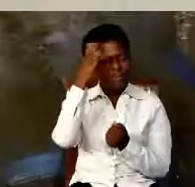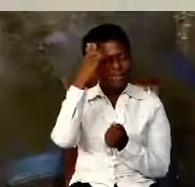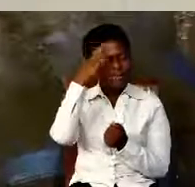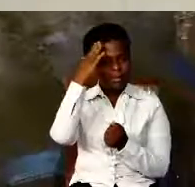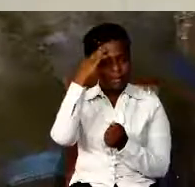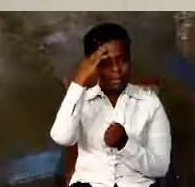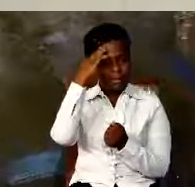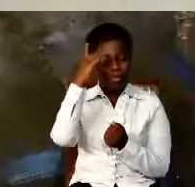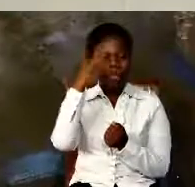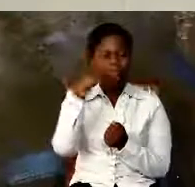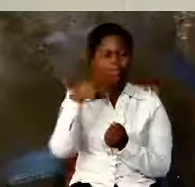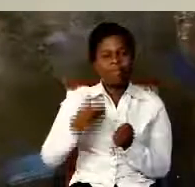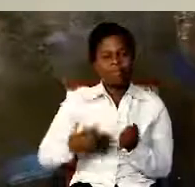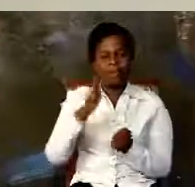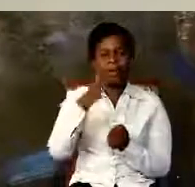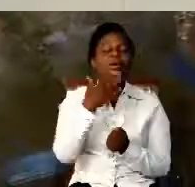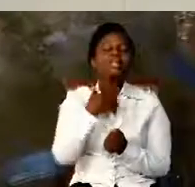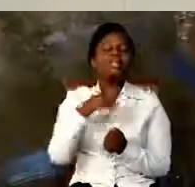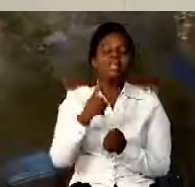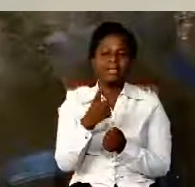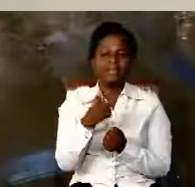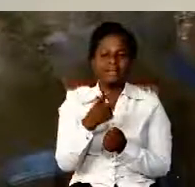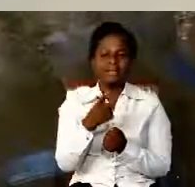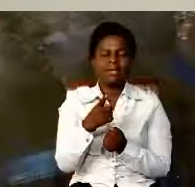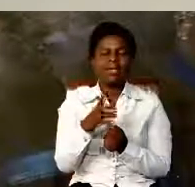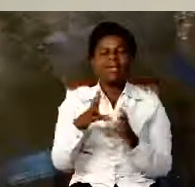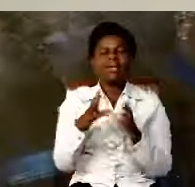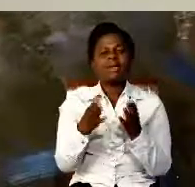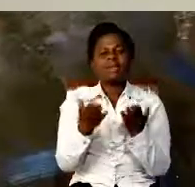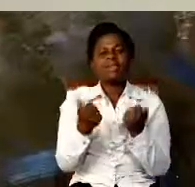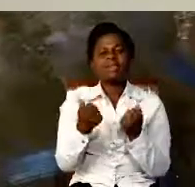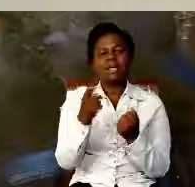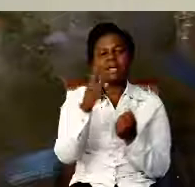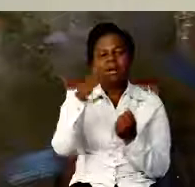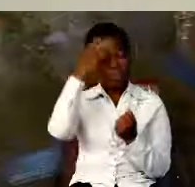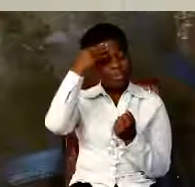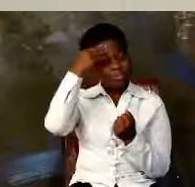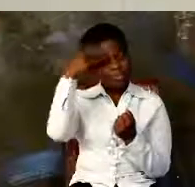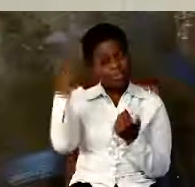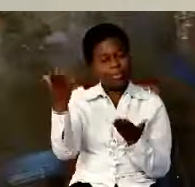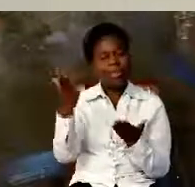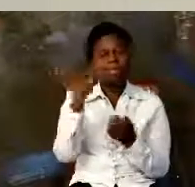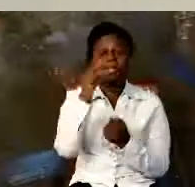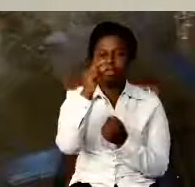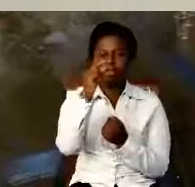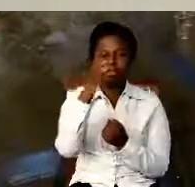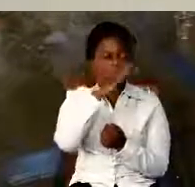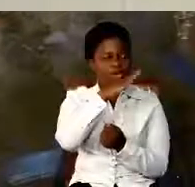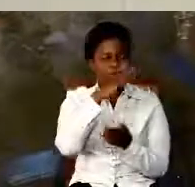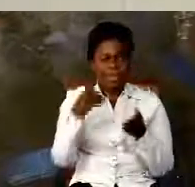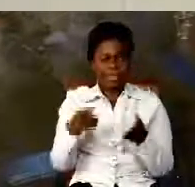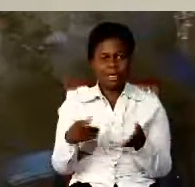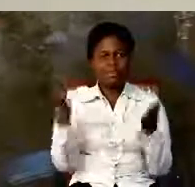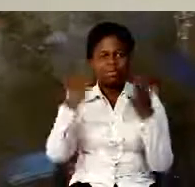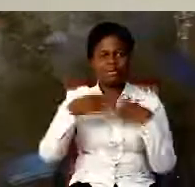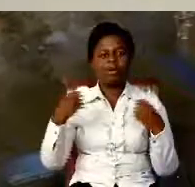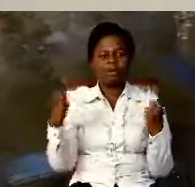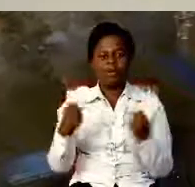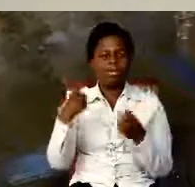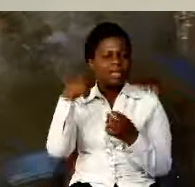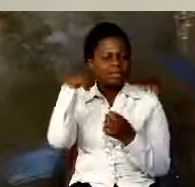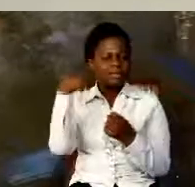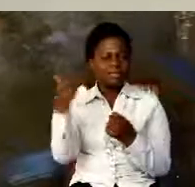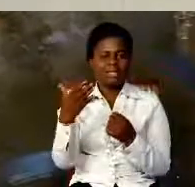unafahamu mkeo anahitaji nini. Yawezekana ujui hata chembe. Jioni ya leo tutapona na tutasikia